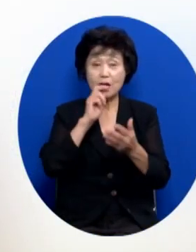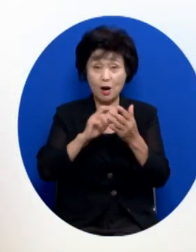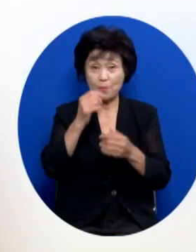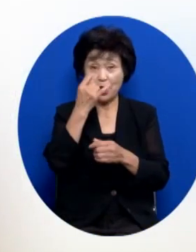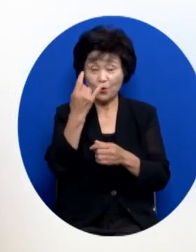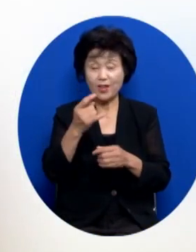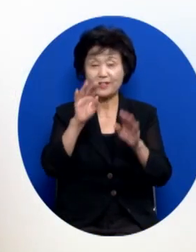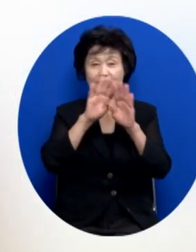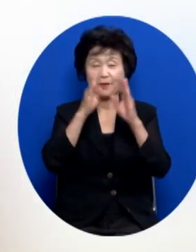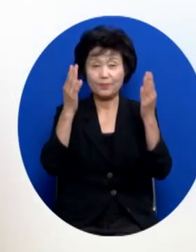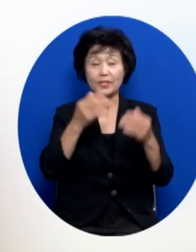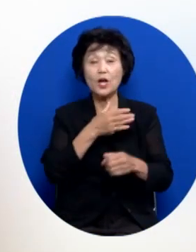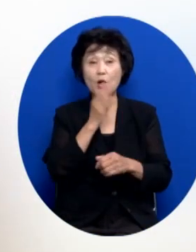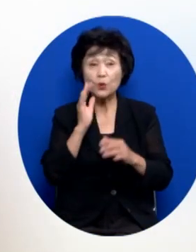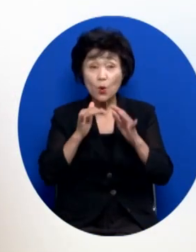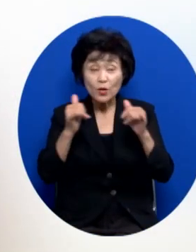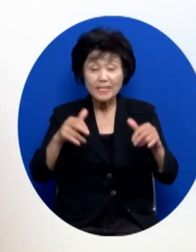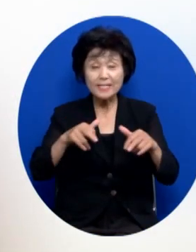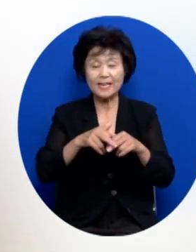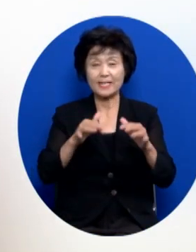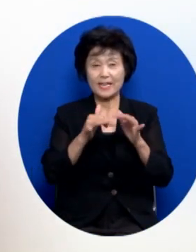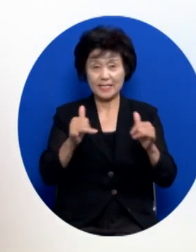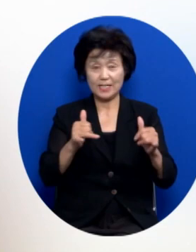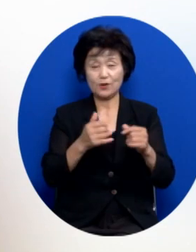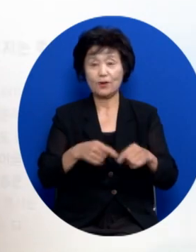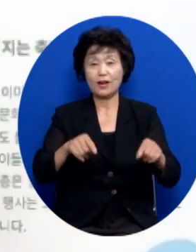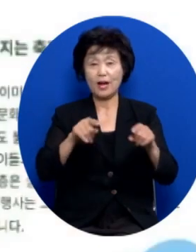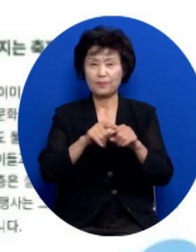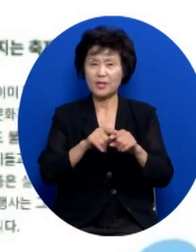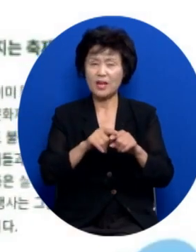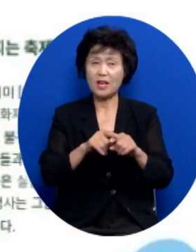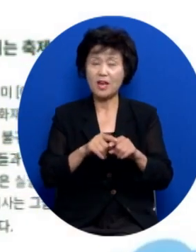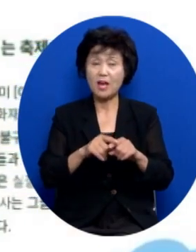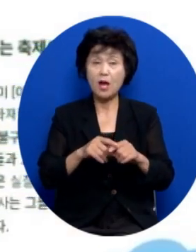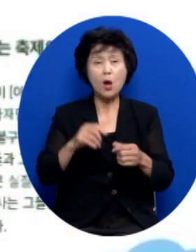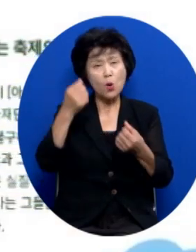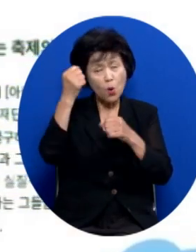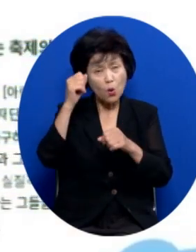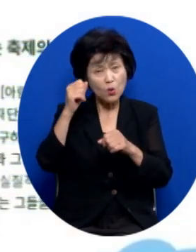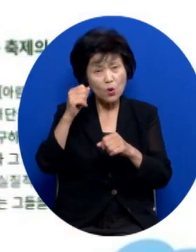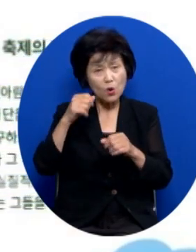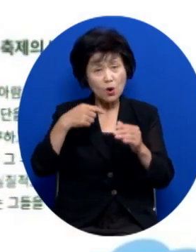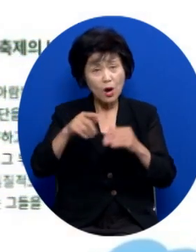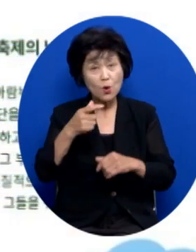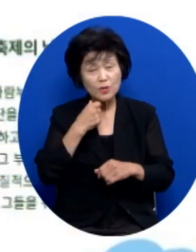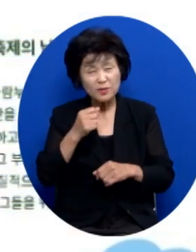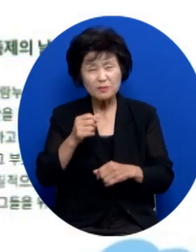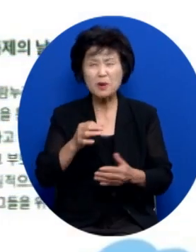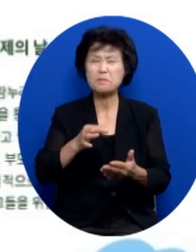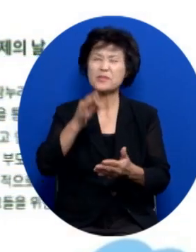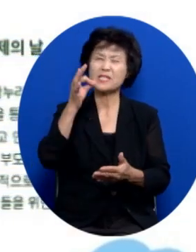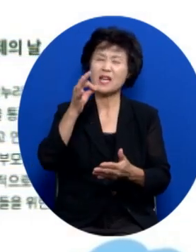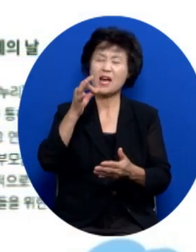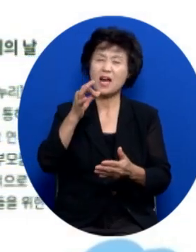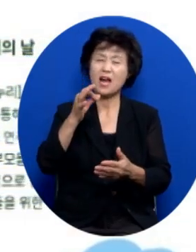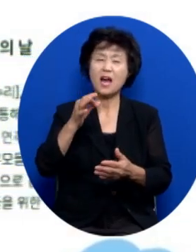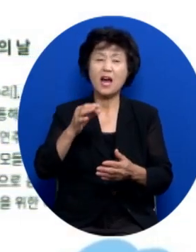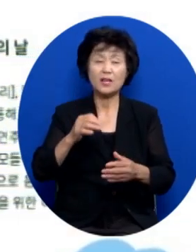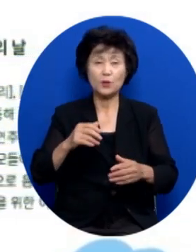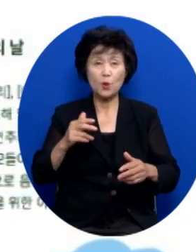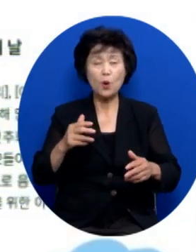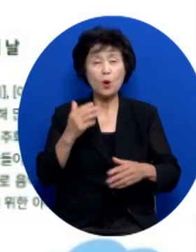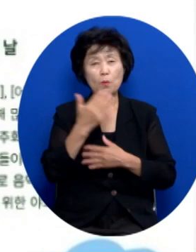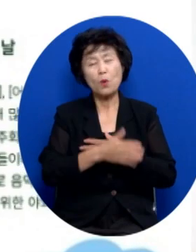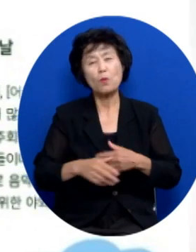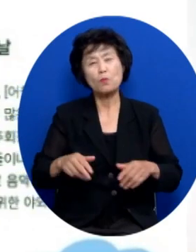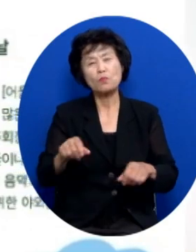노르막 회는 노인과 장애인을 비롯해 공연비가 비싸 공연장을 찾지 못하는 저소득층 가정 등 소외된 이웃을 위로하기